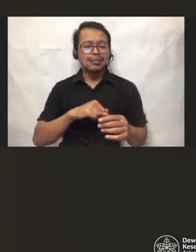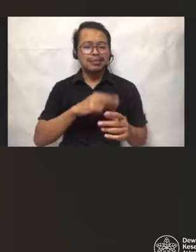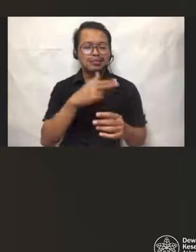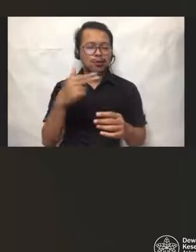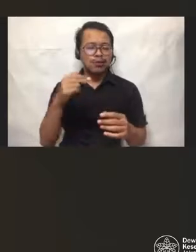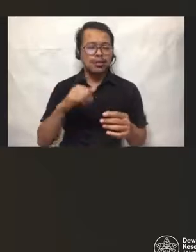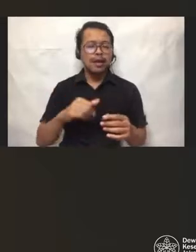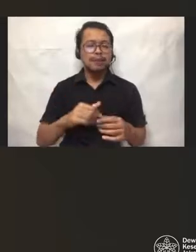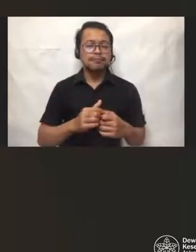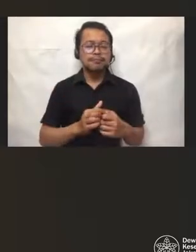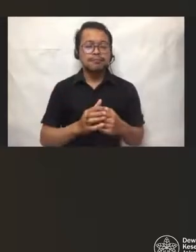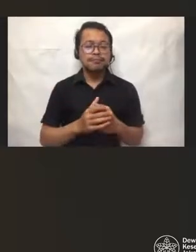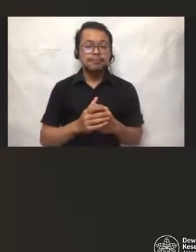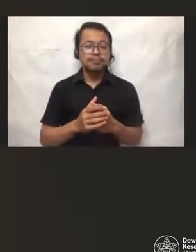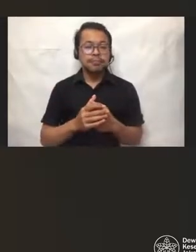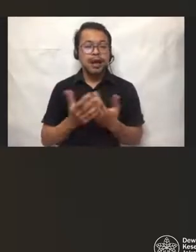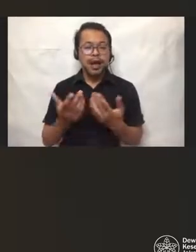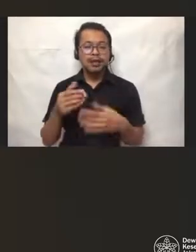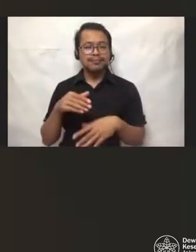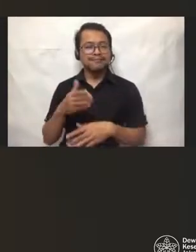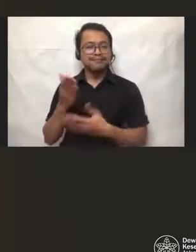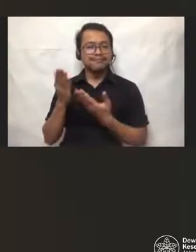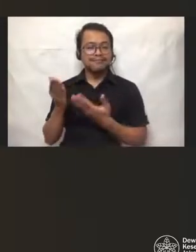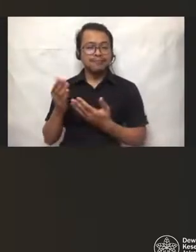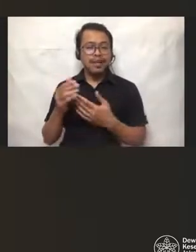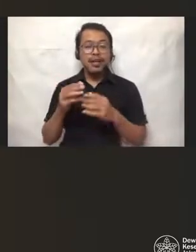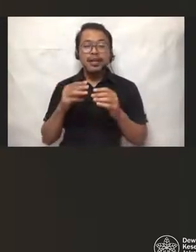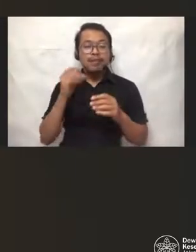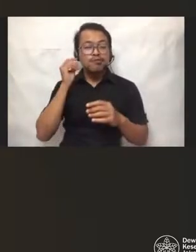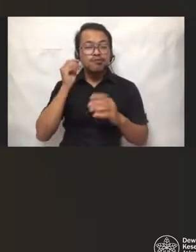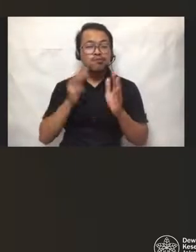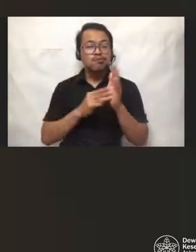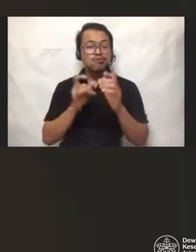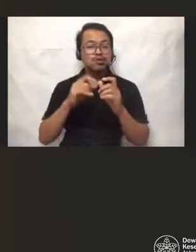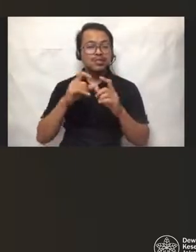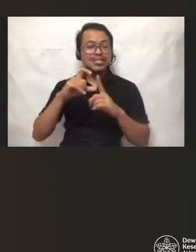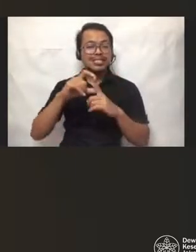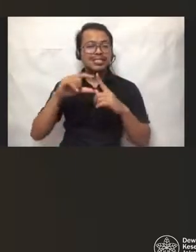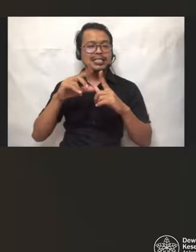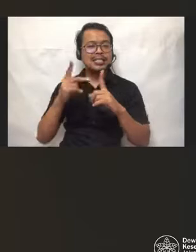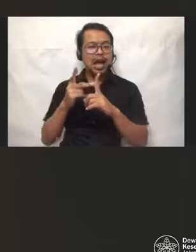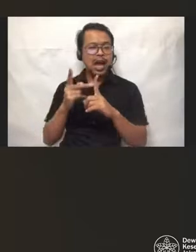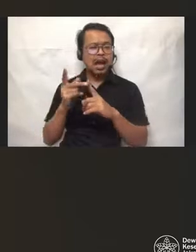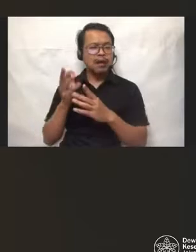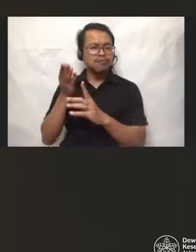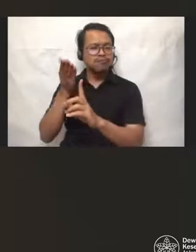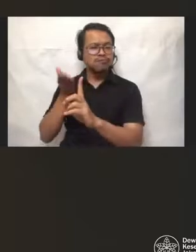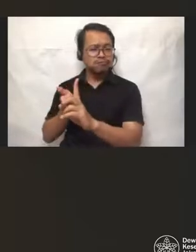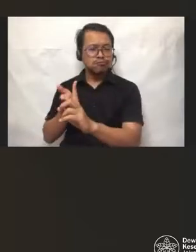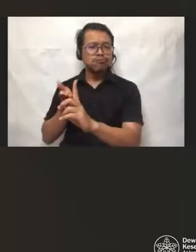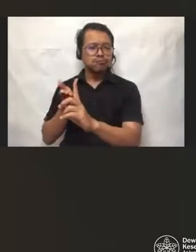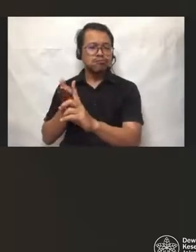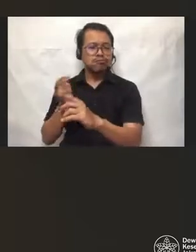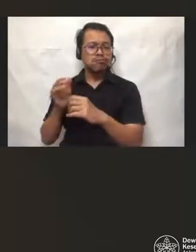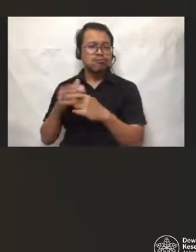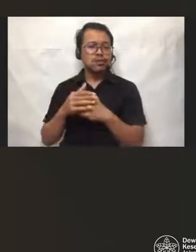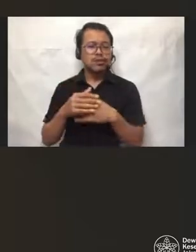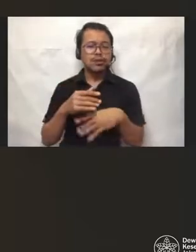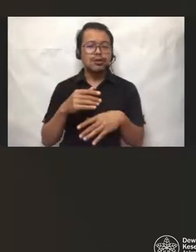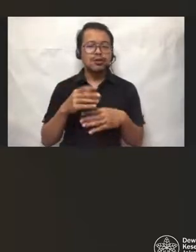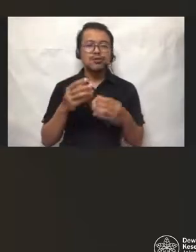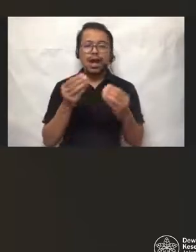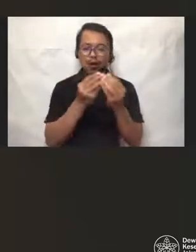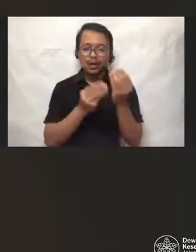Adapun perkenalan tentang Saudara Musdah Mulia, yang diundang untuk menyampaikan pemikirannya kali ini akan dibawakan oleh anggota Akademi